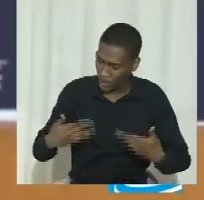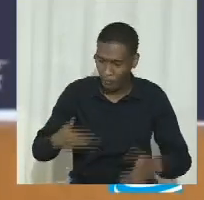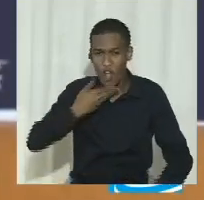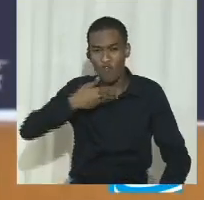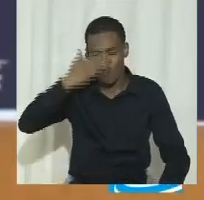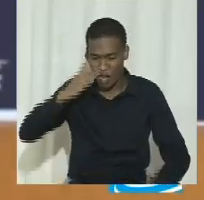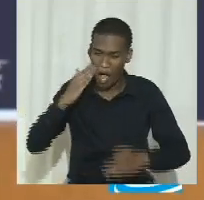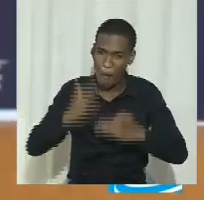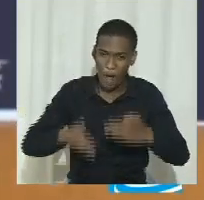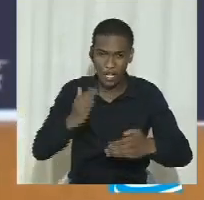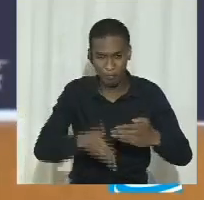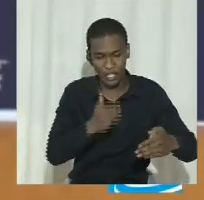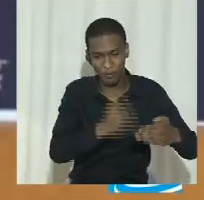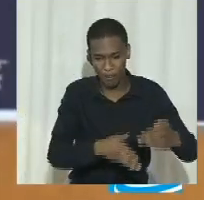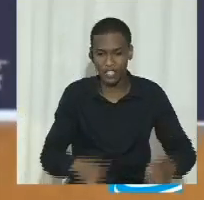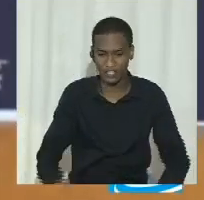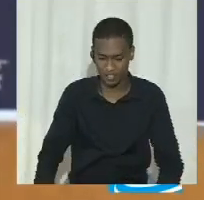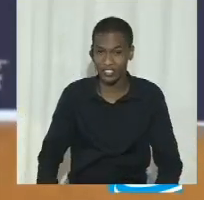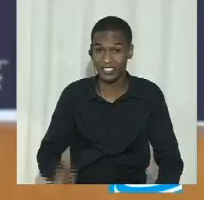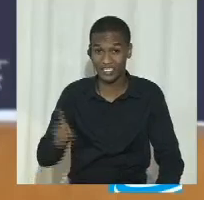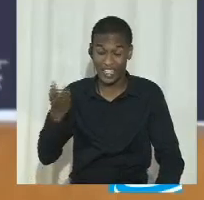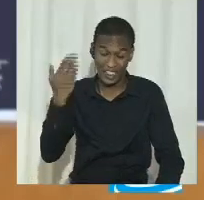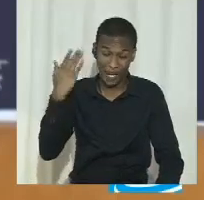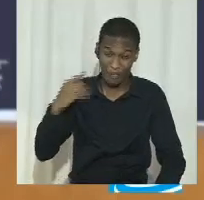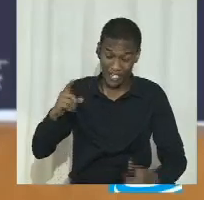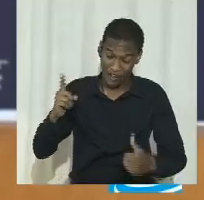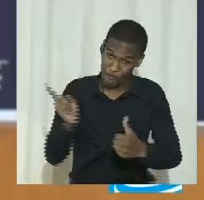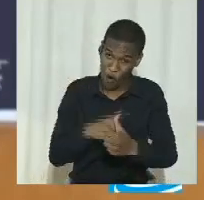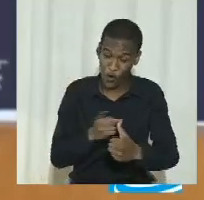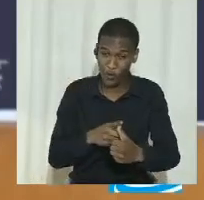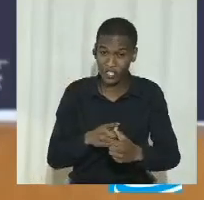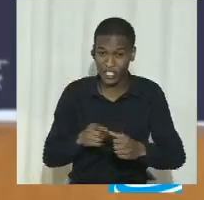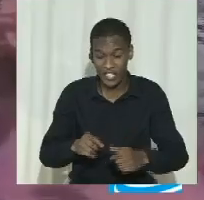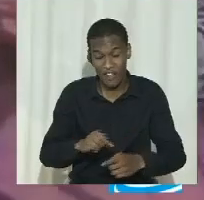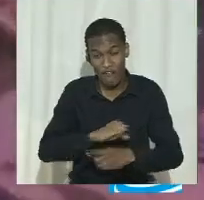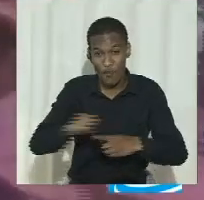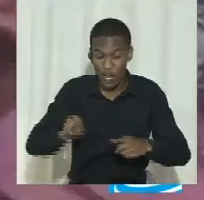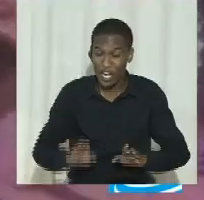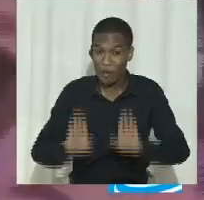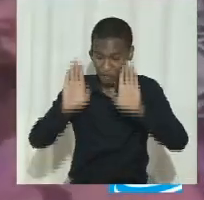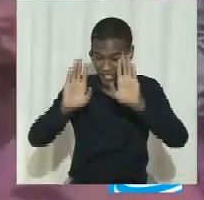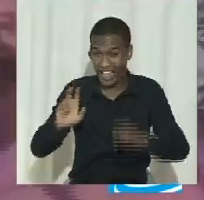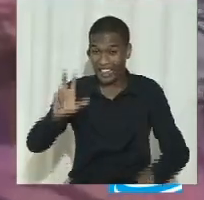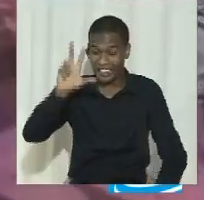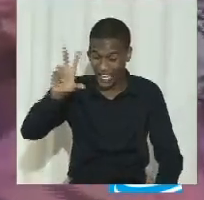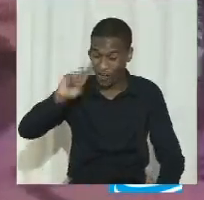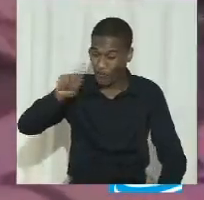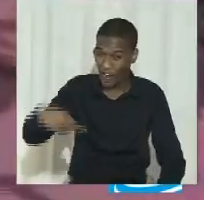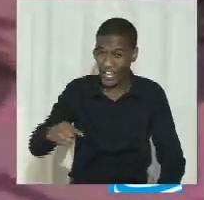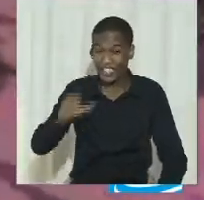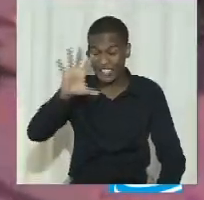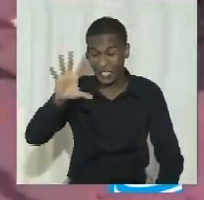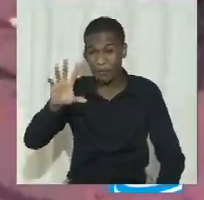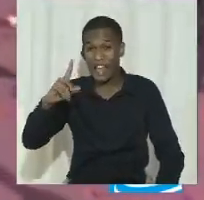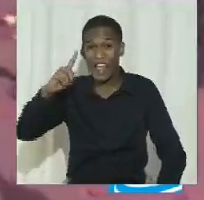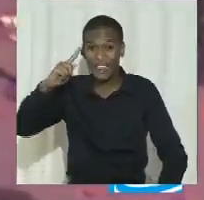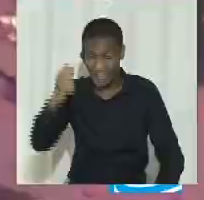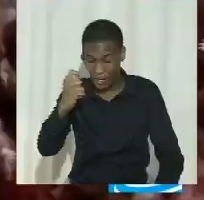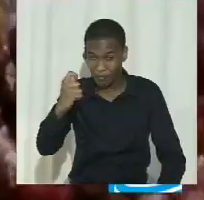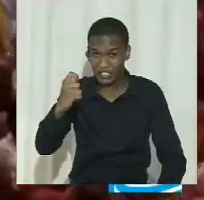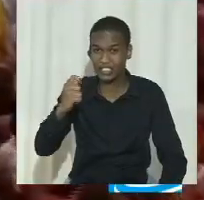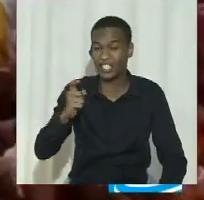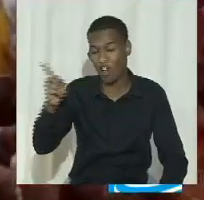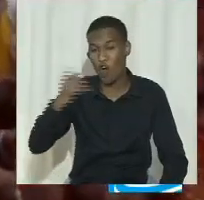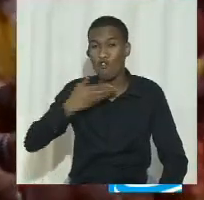vaovao. Hatramin'ny andohan'ny volana aprily, maherin'ny 3.5 tapitrisa ireo voamarina fa mitondra ny tsimokaretina